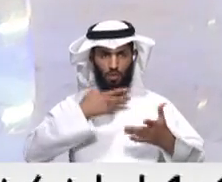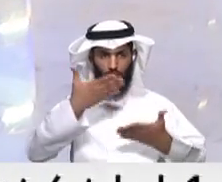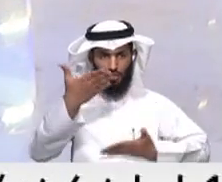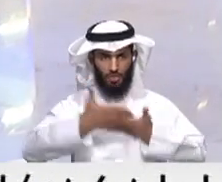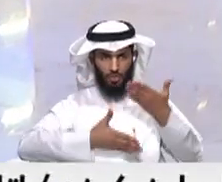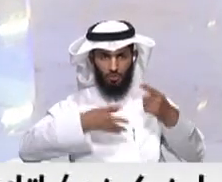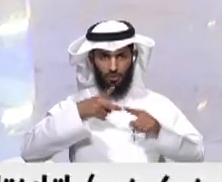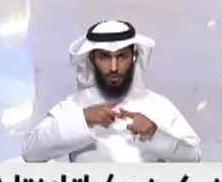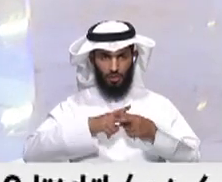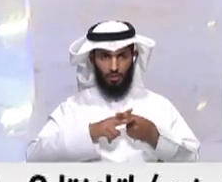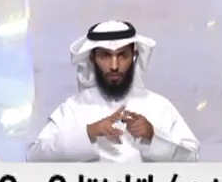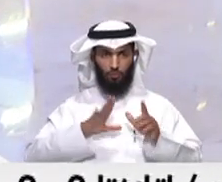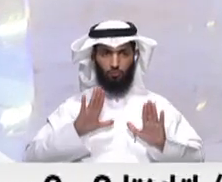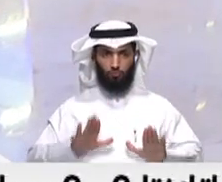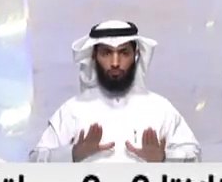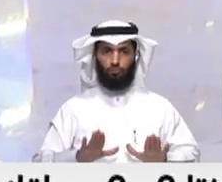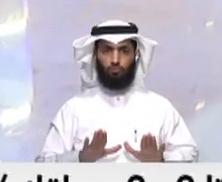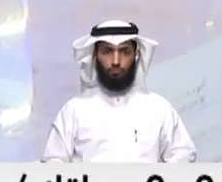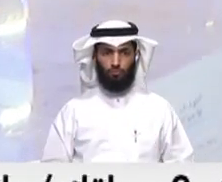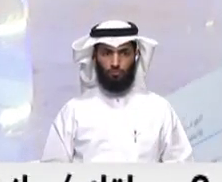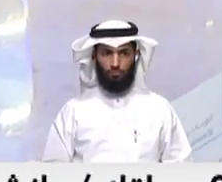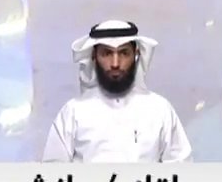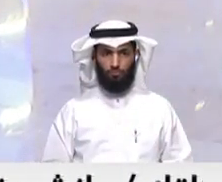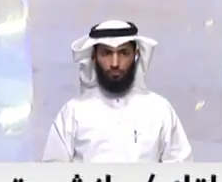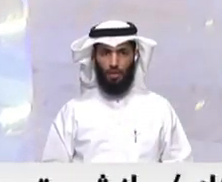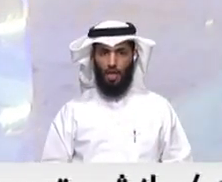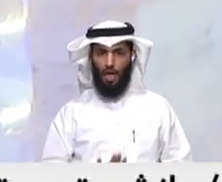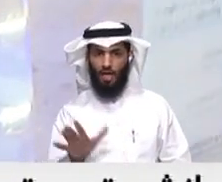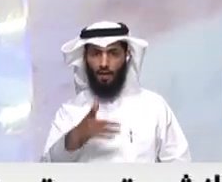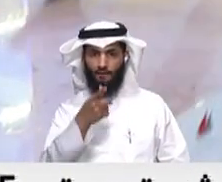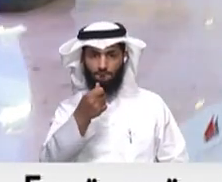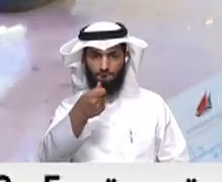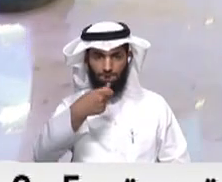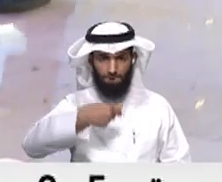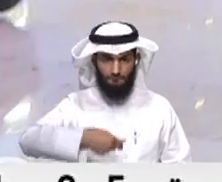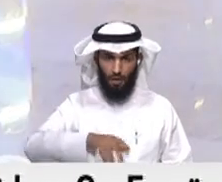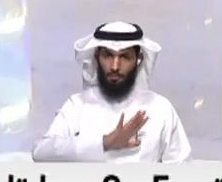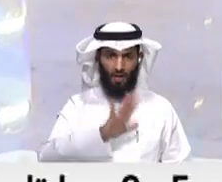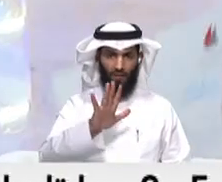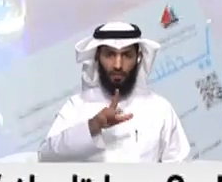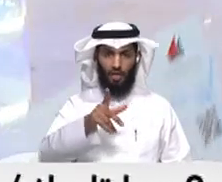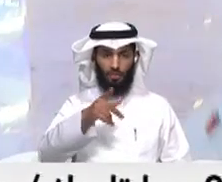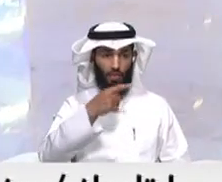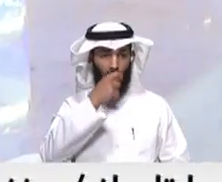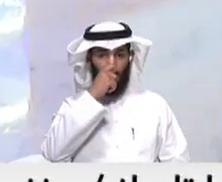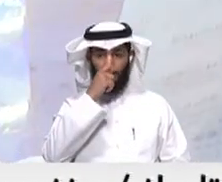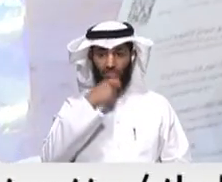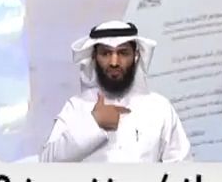بدوله الكويت لا ناخذ ايه رسوم في حال تقديم الشكاوي